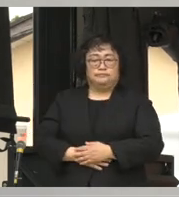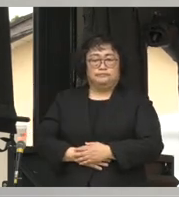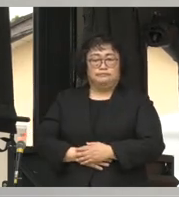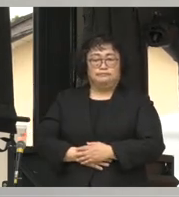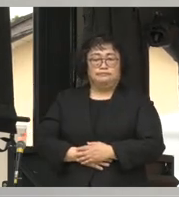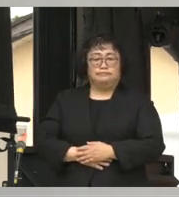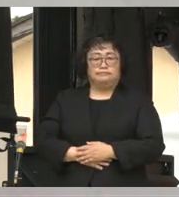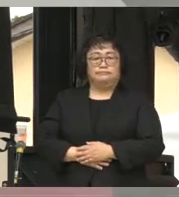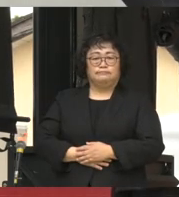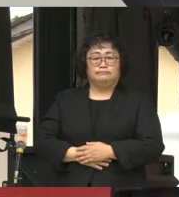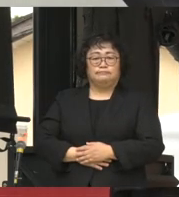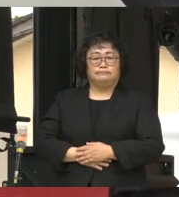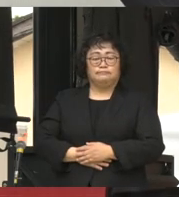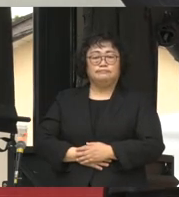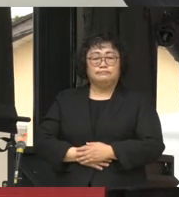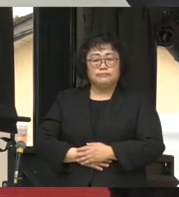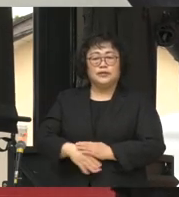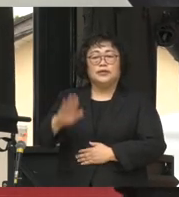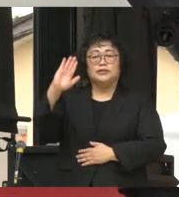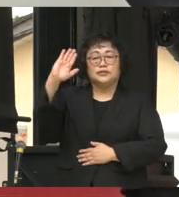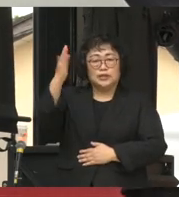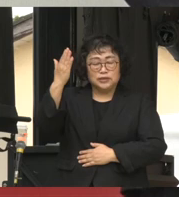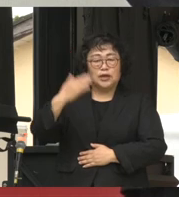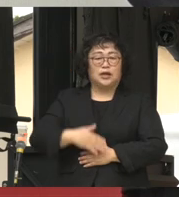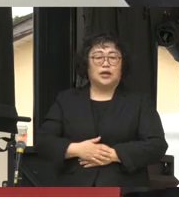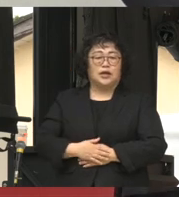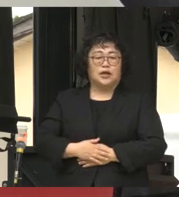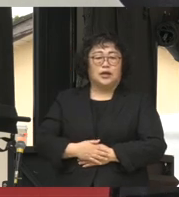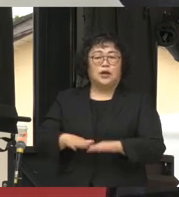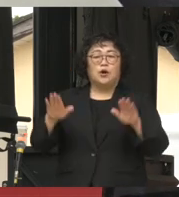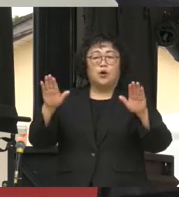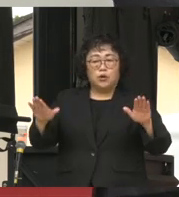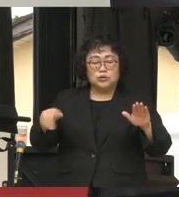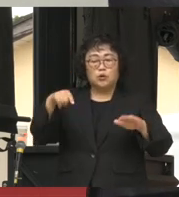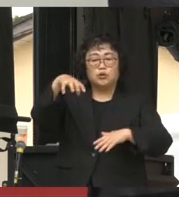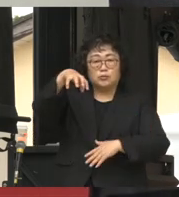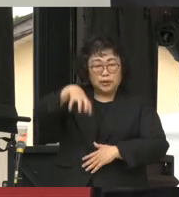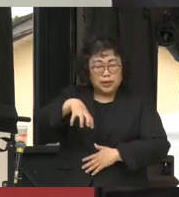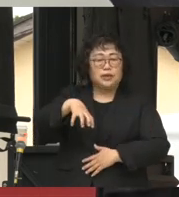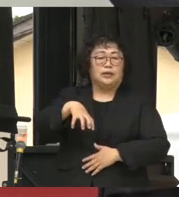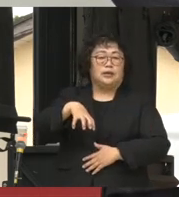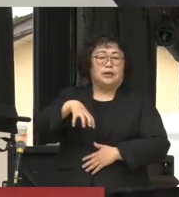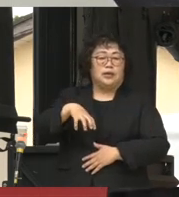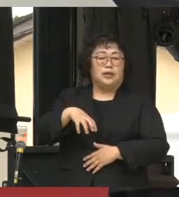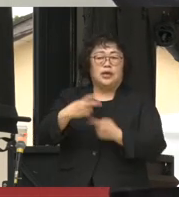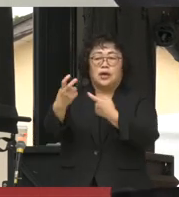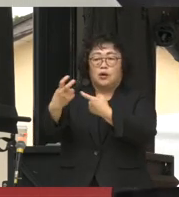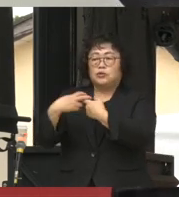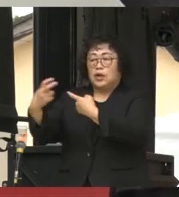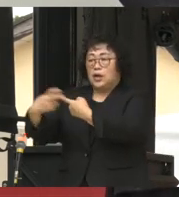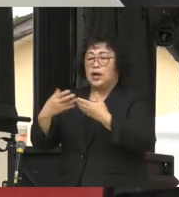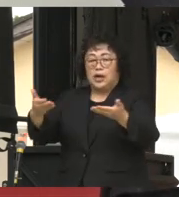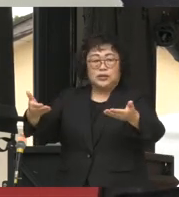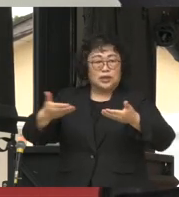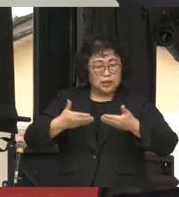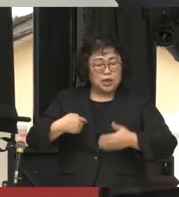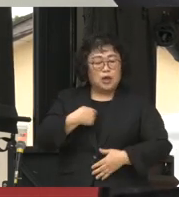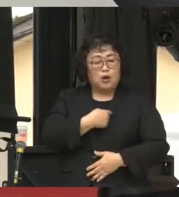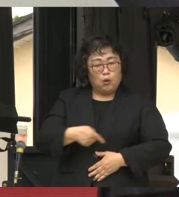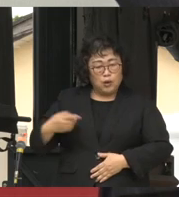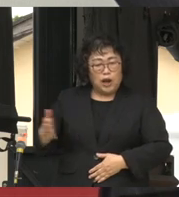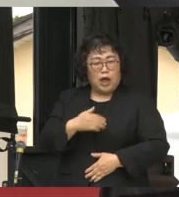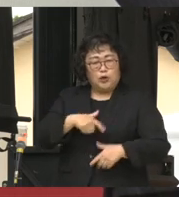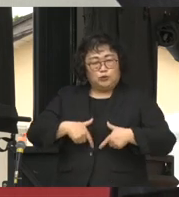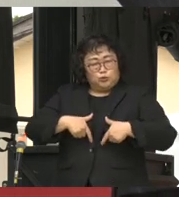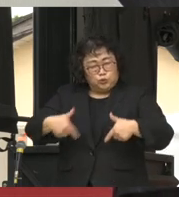っております。しかしながら本日このような形でご参加いただいた、これには大変勇